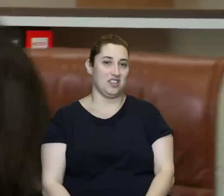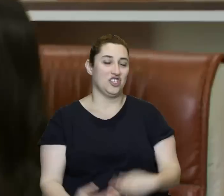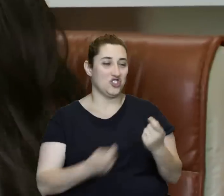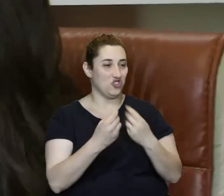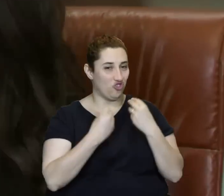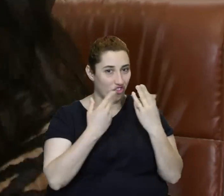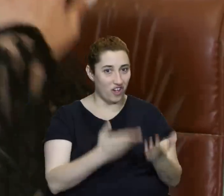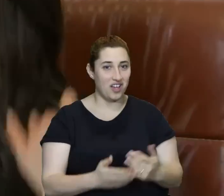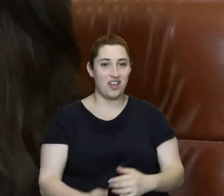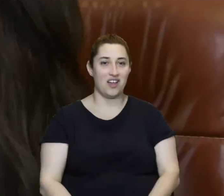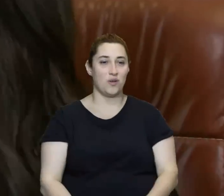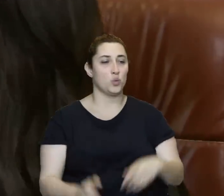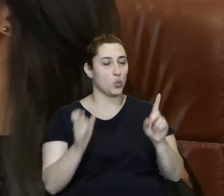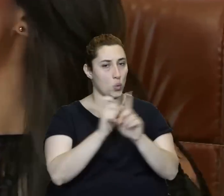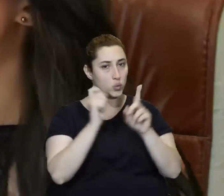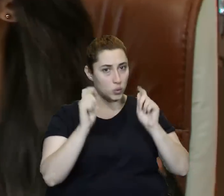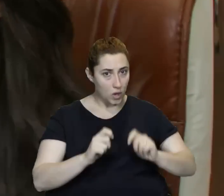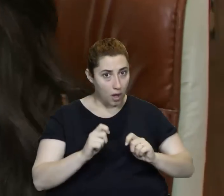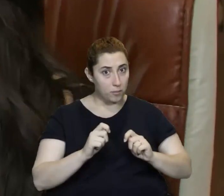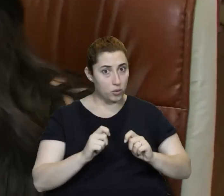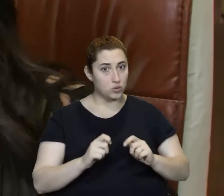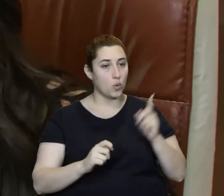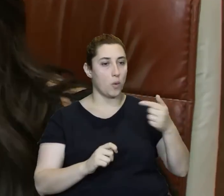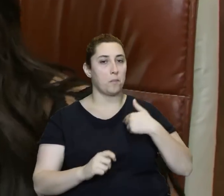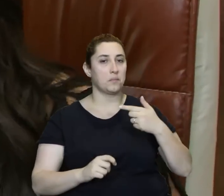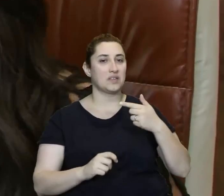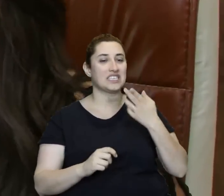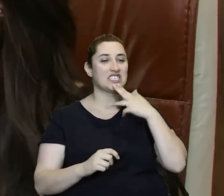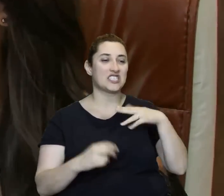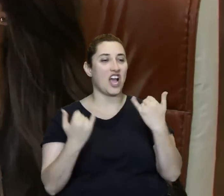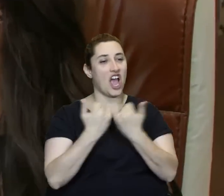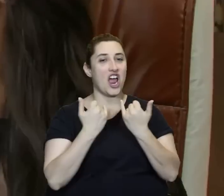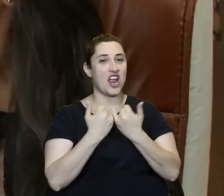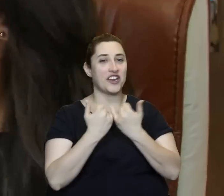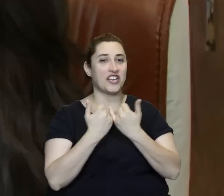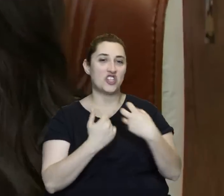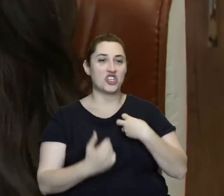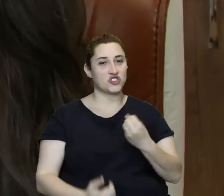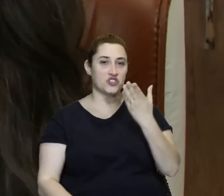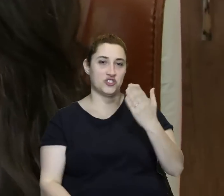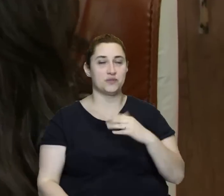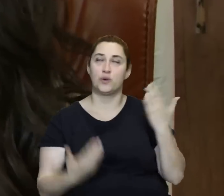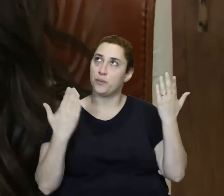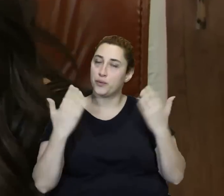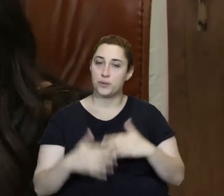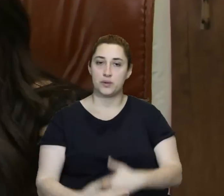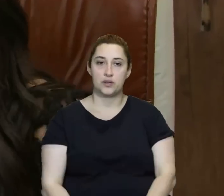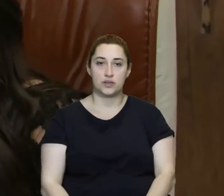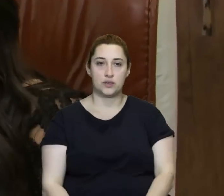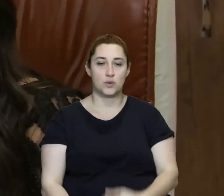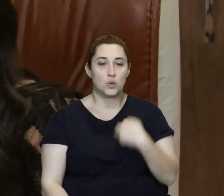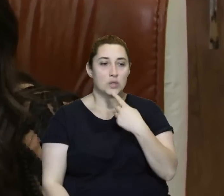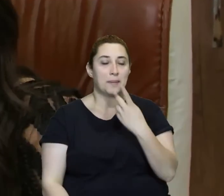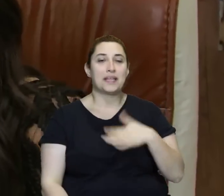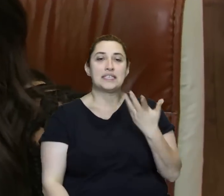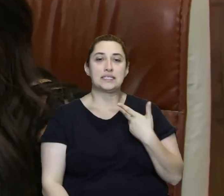iş ver, koru kolla, o da gelsin senin kız kardeşine. Tövbe estağfurullah ya, söylemeye